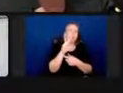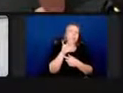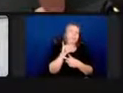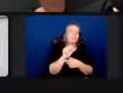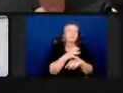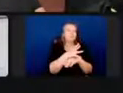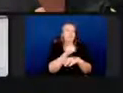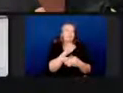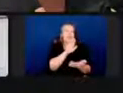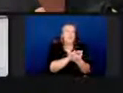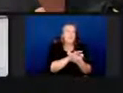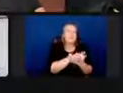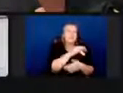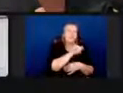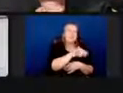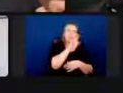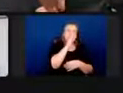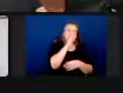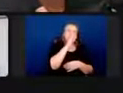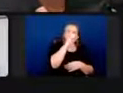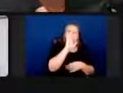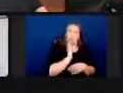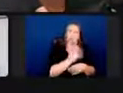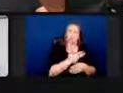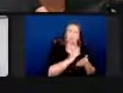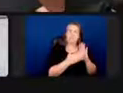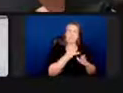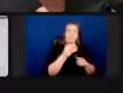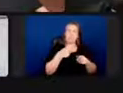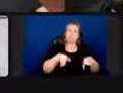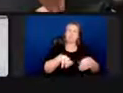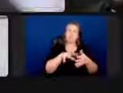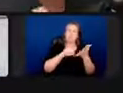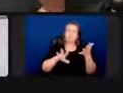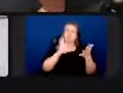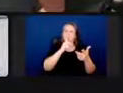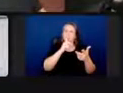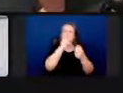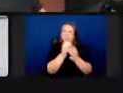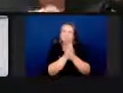سيما فيما يتعلق بالأنماط المستخدمة وأيضا